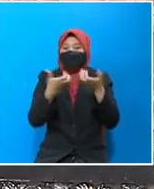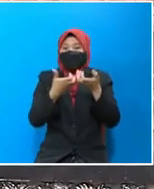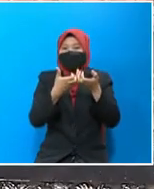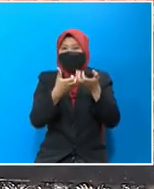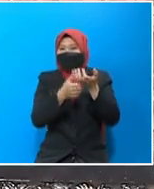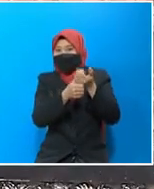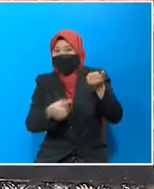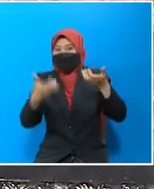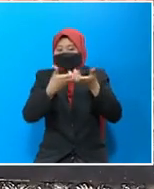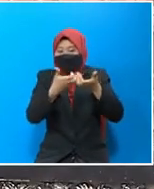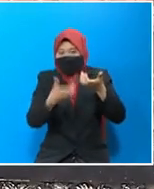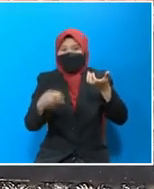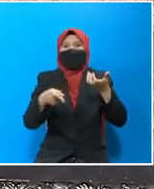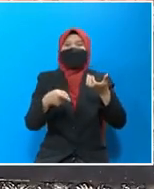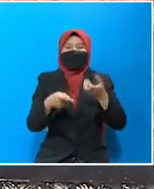jabatan Perdana Menteri kepada 10 tahun